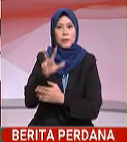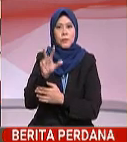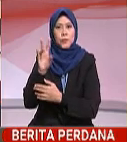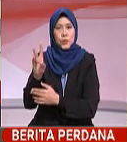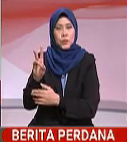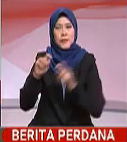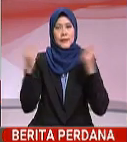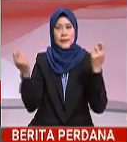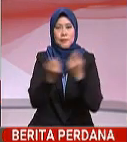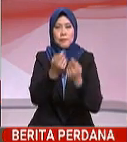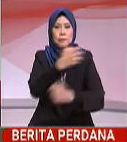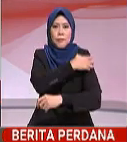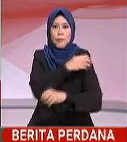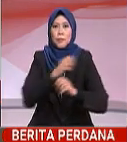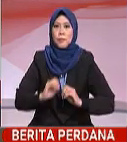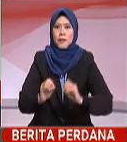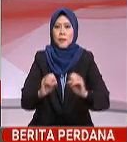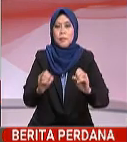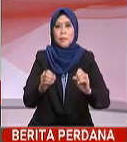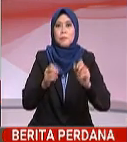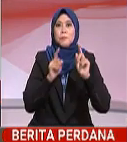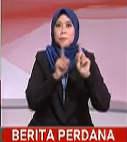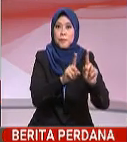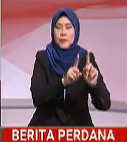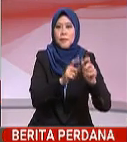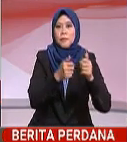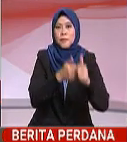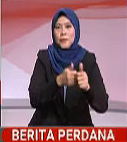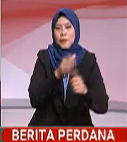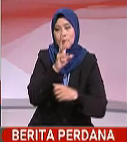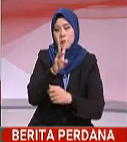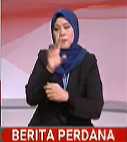3,537 pasukan Task Force Operasi Pematuhan melakukan